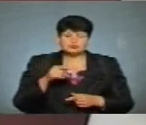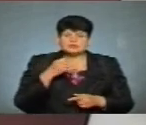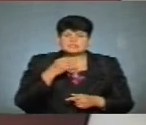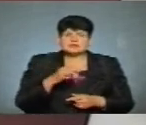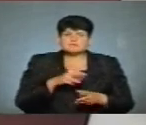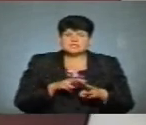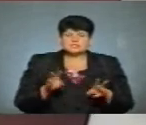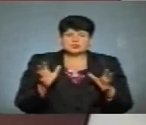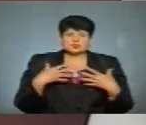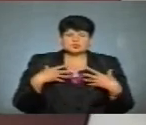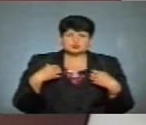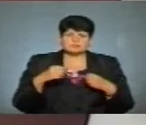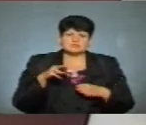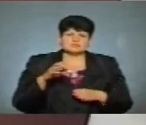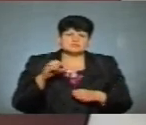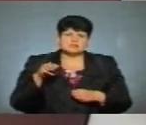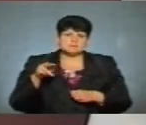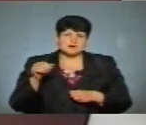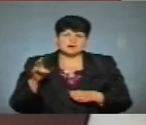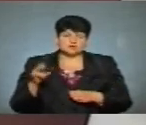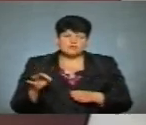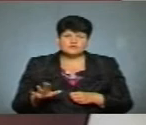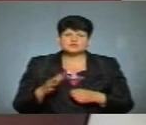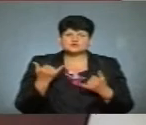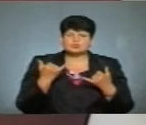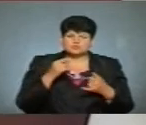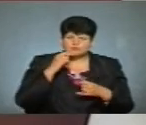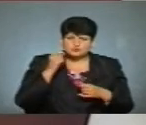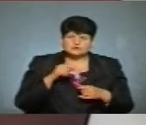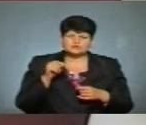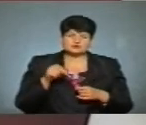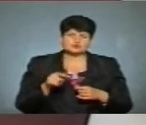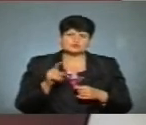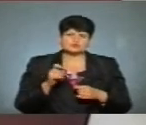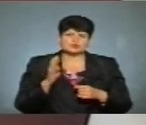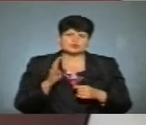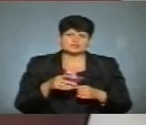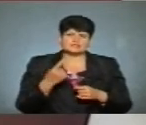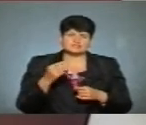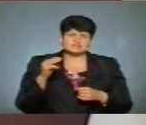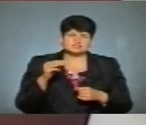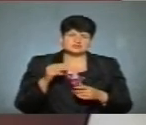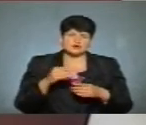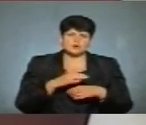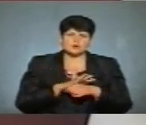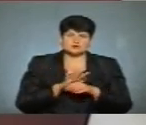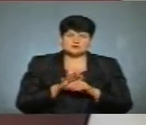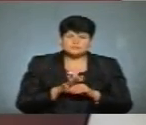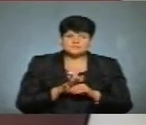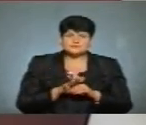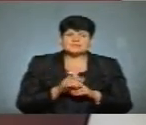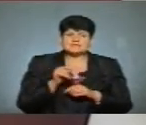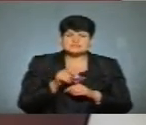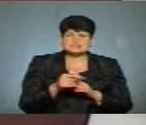охорони здоров'я Максим Степанов, на сьогодні в Україні 41 117 лабораторно підтверджених випадків COVID-19. З